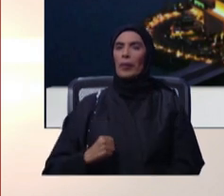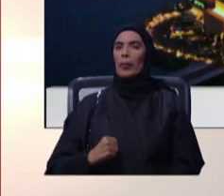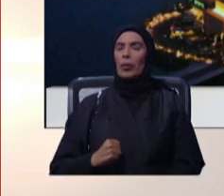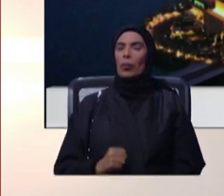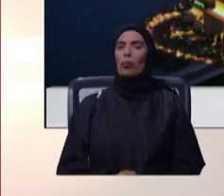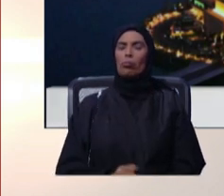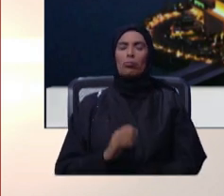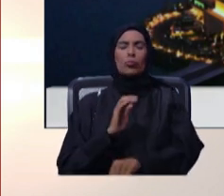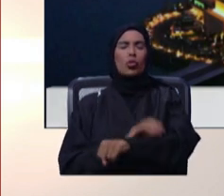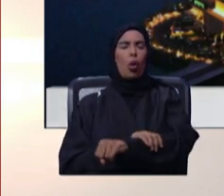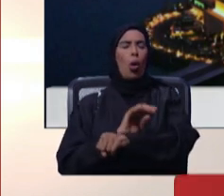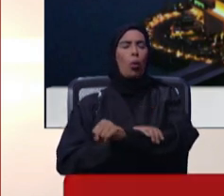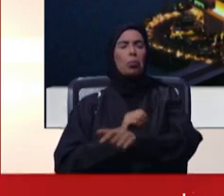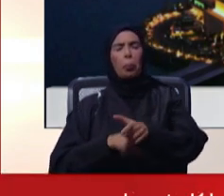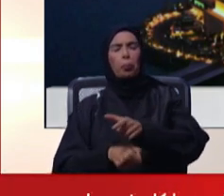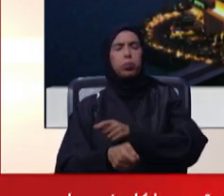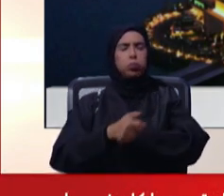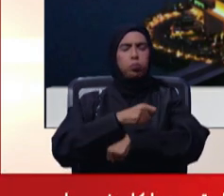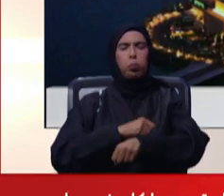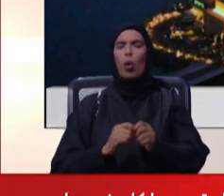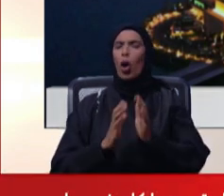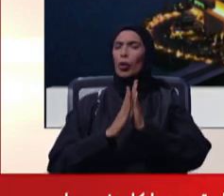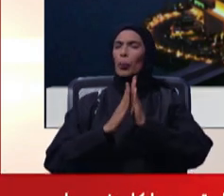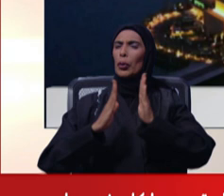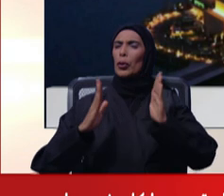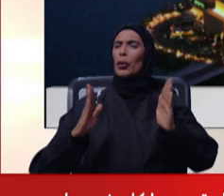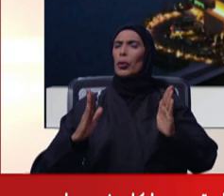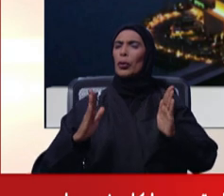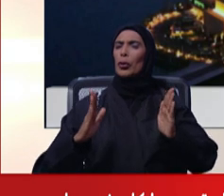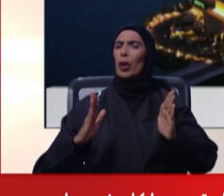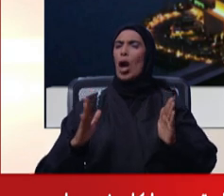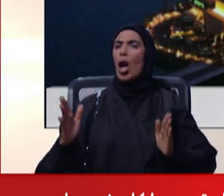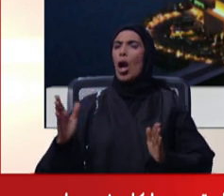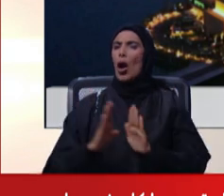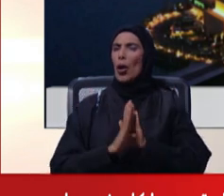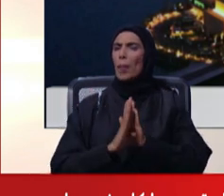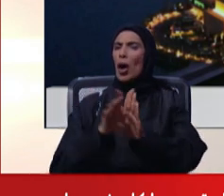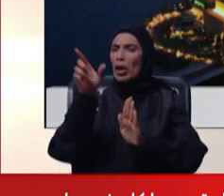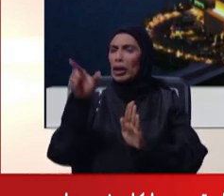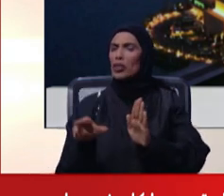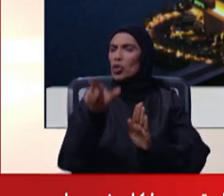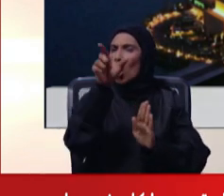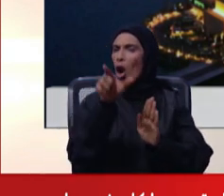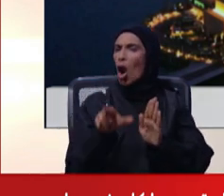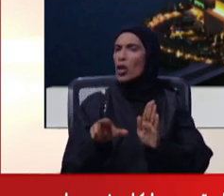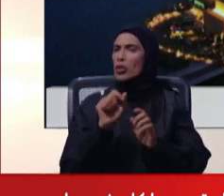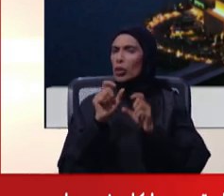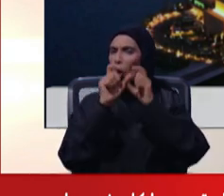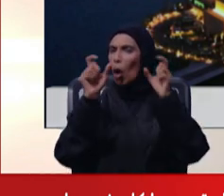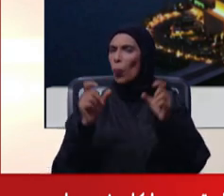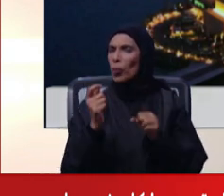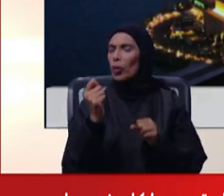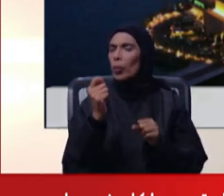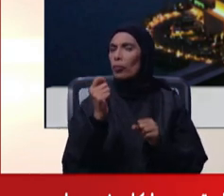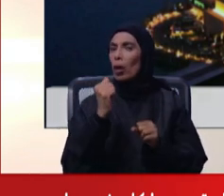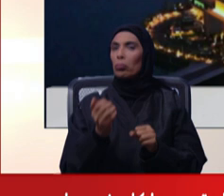جهد جبار، وكان فيه على صعيدين، على صعيد حماية المستهلك، وعلى صعيد أقوى من هذا اللي هو رفع